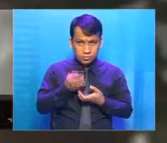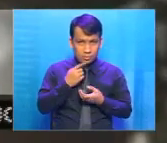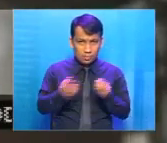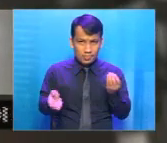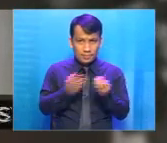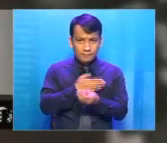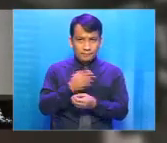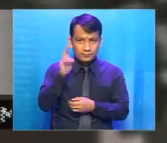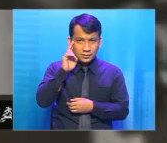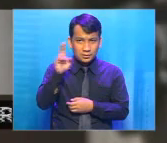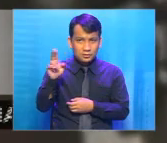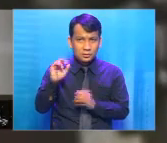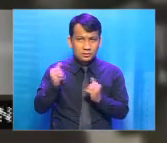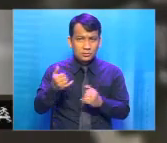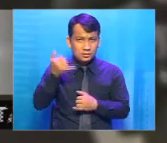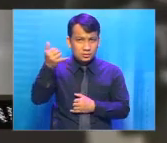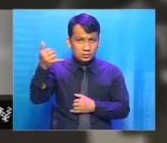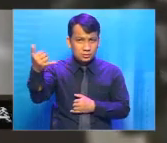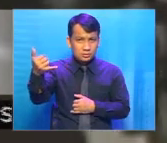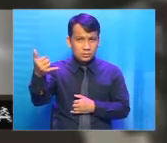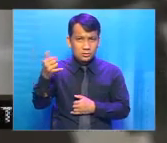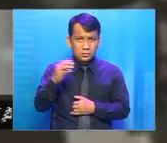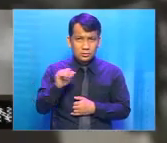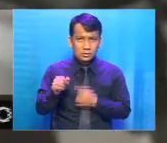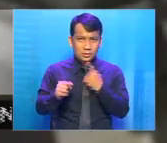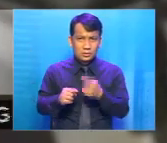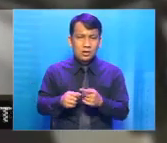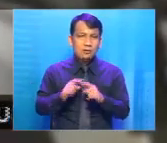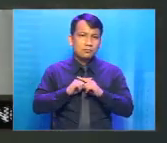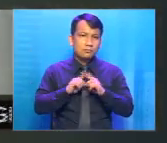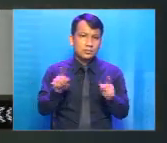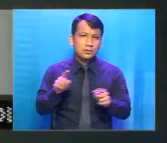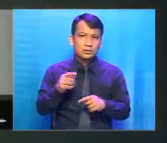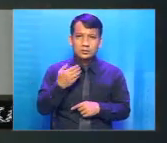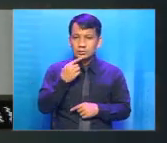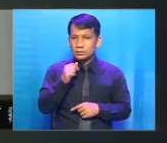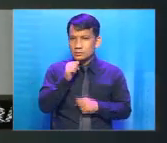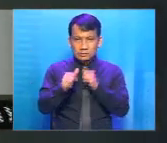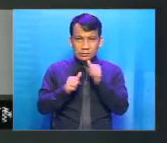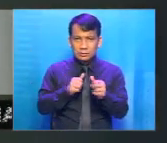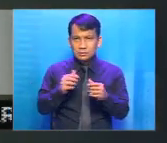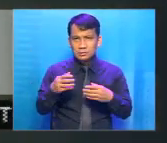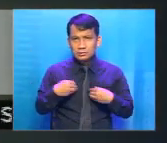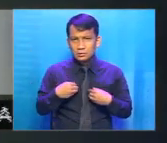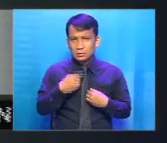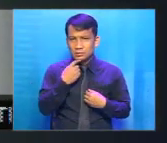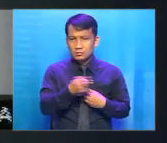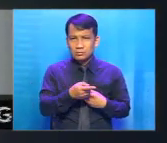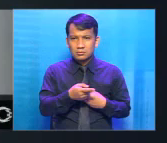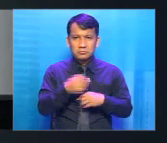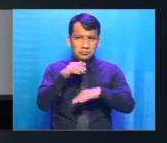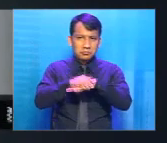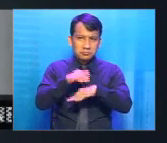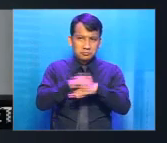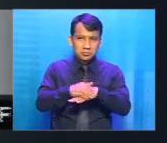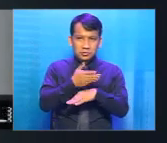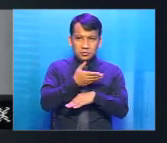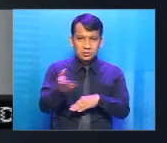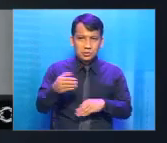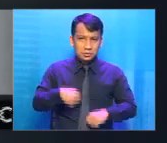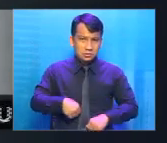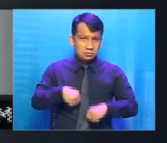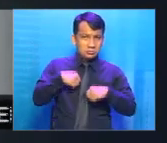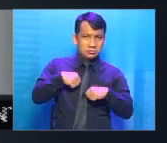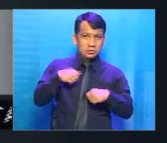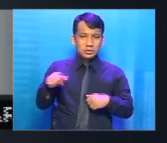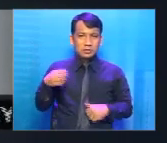ipatanggal ni Ubias ang mga CCTV camera sa lugar. Pero nang tumanggi ang mga residente, pinagbantaan daw sila ng sigang